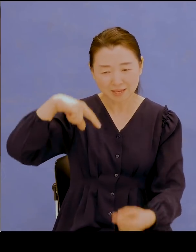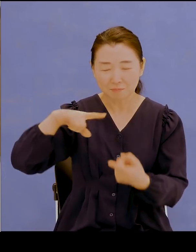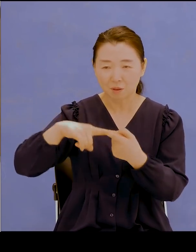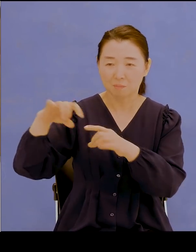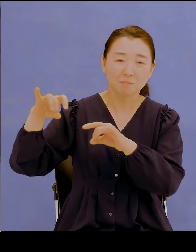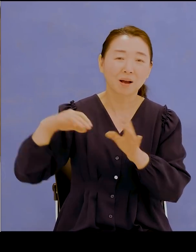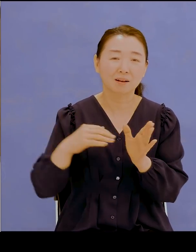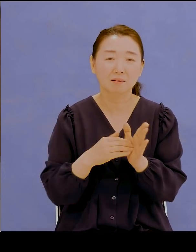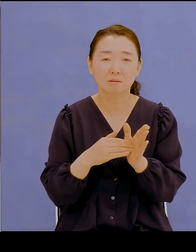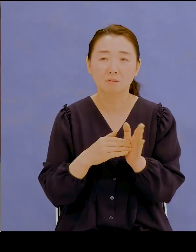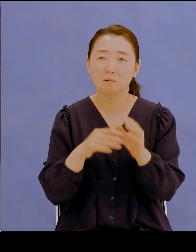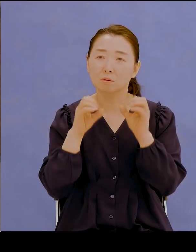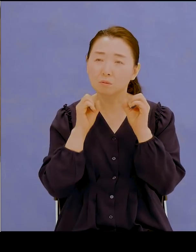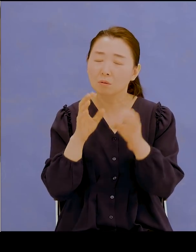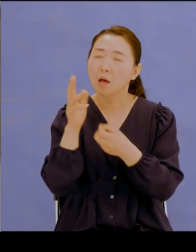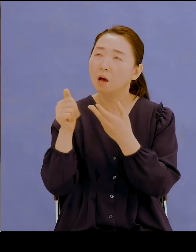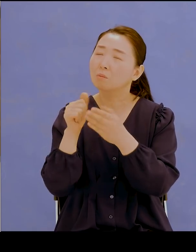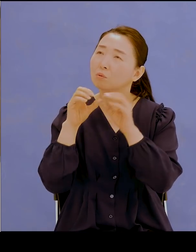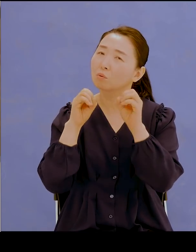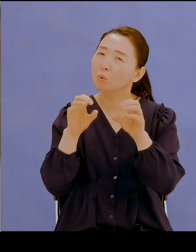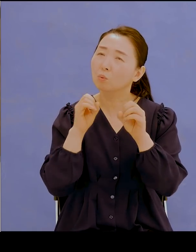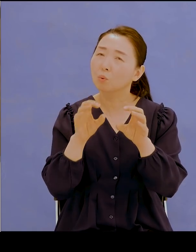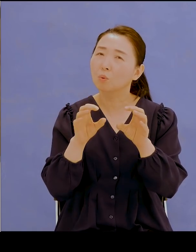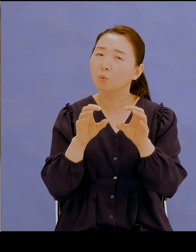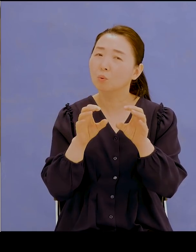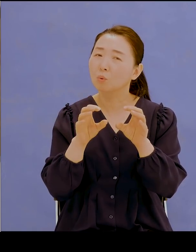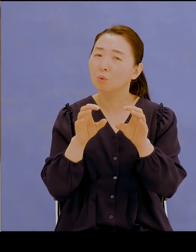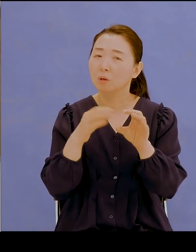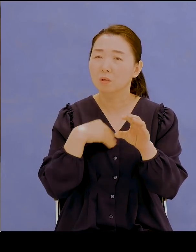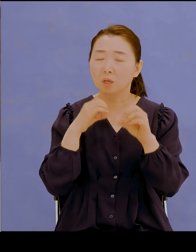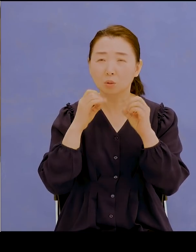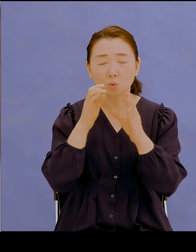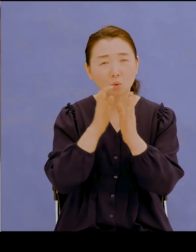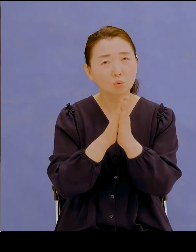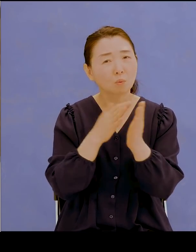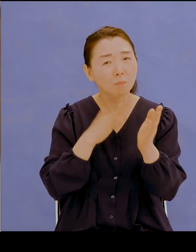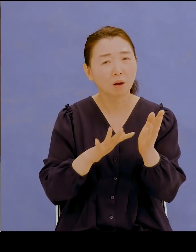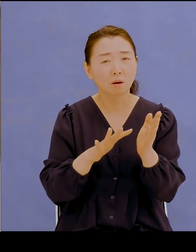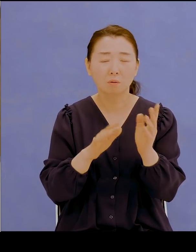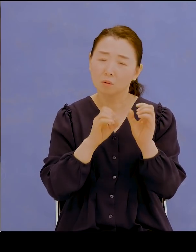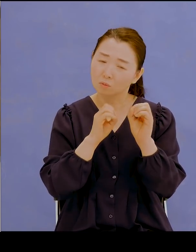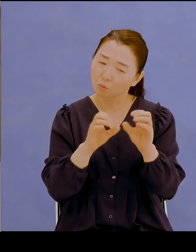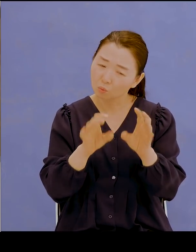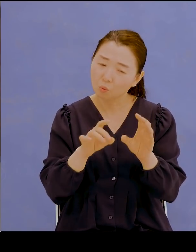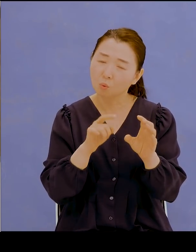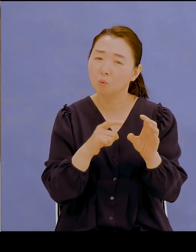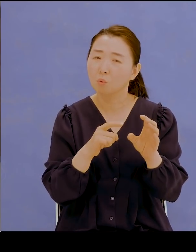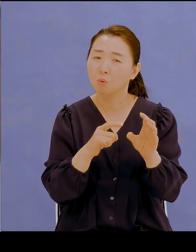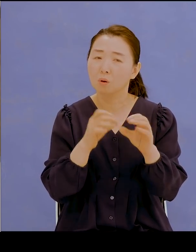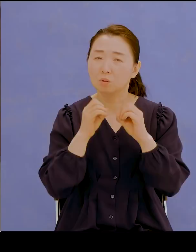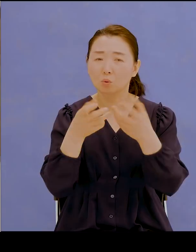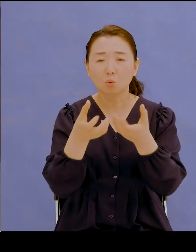거예요. 선교요? 하나님 선교요? 저는 선교 기도를 하지도 않아요. 선교. 네네. 하나님 선교팀에서 하는 거 아니에요